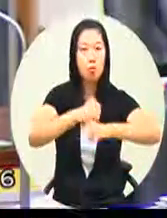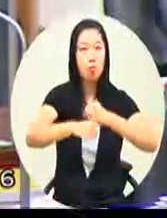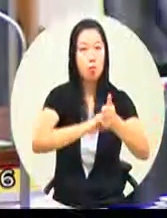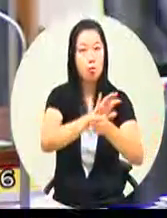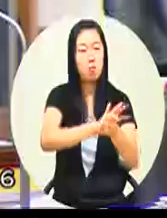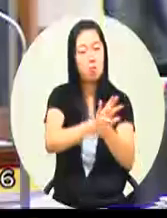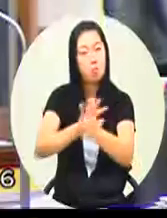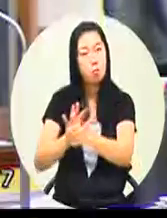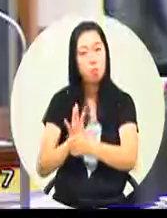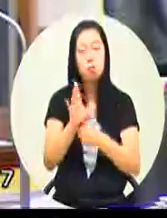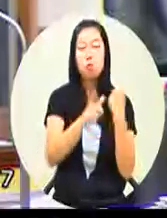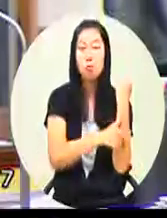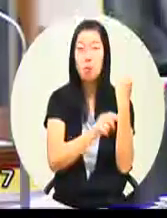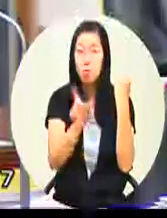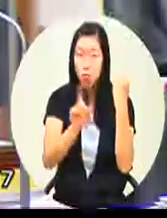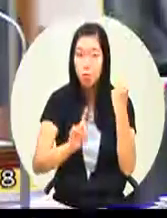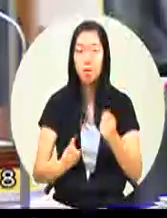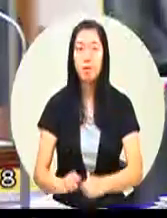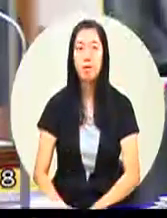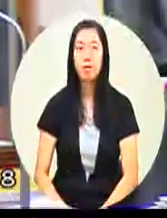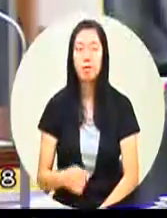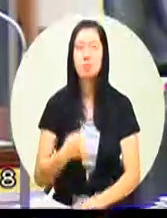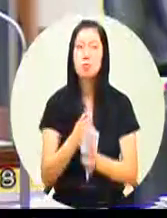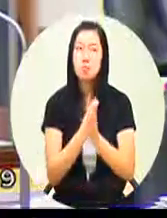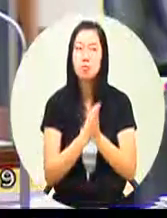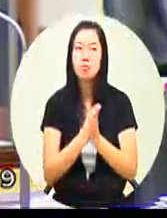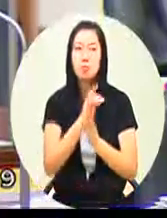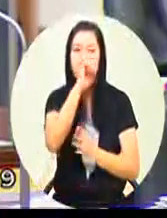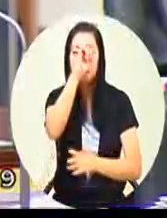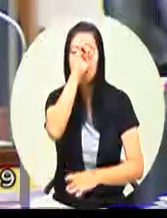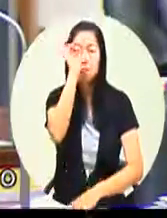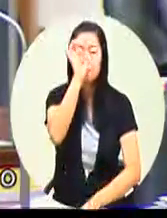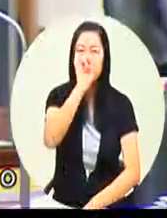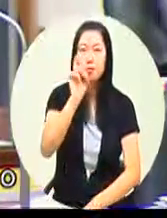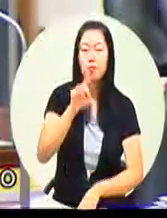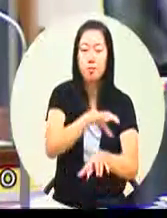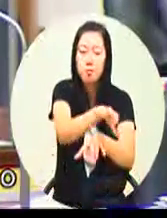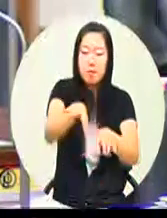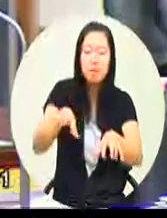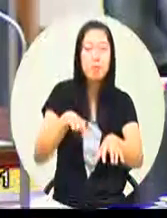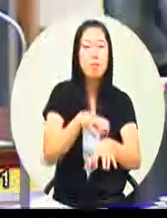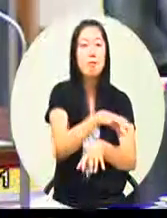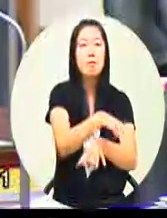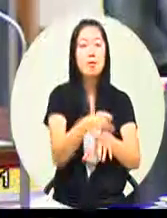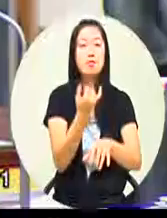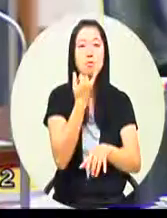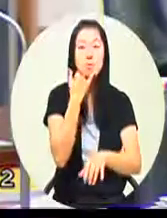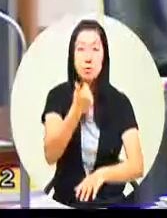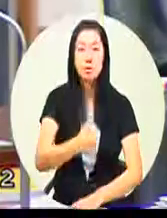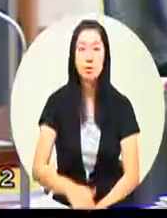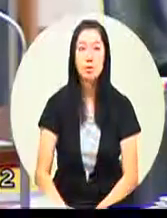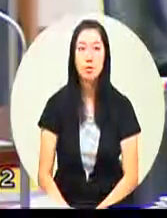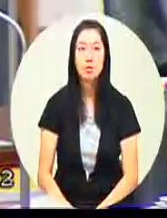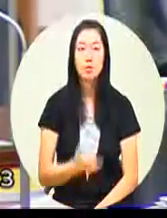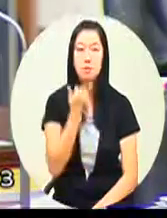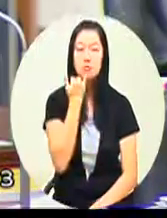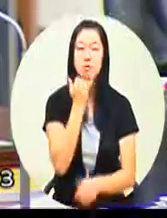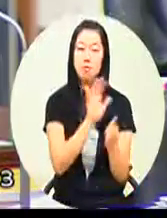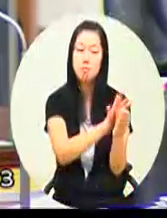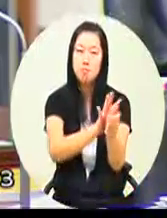哈，只是谋求更好一个我们这个环境这样子而已，更有友善的一个待